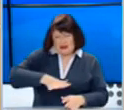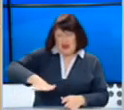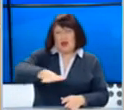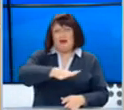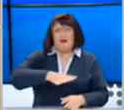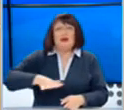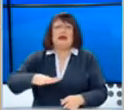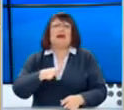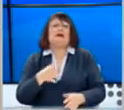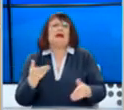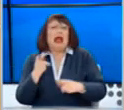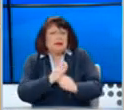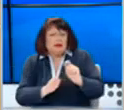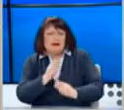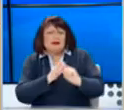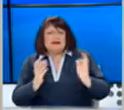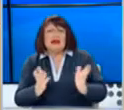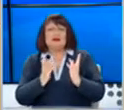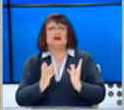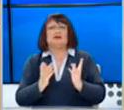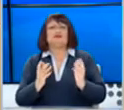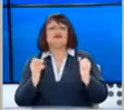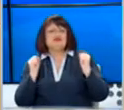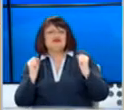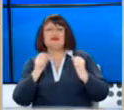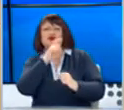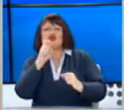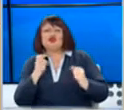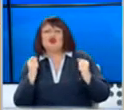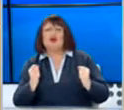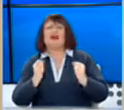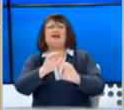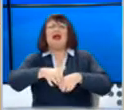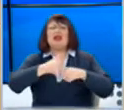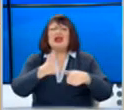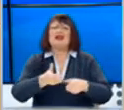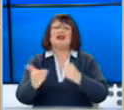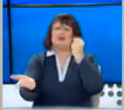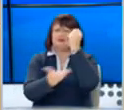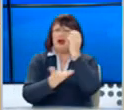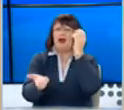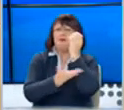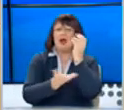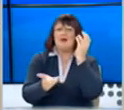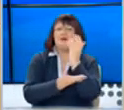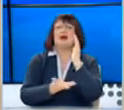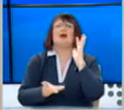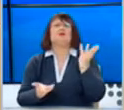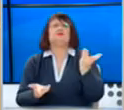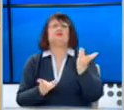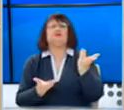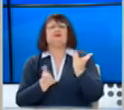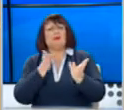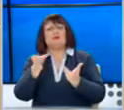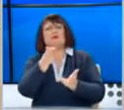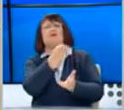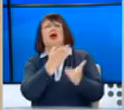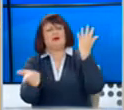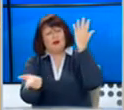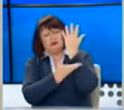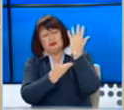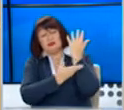έτσι τα δάση μας είχαν ζωή. Είχαμε ρητινοκαλλιεργητές, είχαμε υλοτόμους, οι οποίοι έμπαιναν και μπαίνουν ακόμα σε ένα βαθμό.